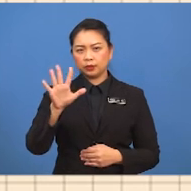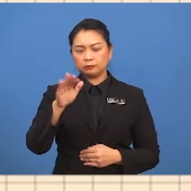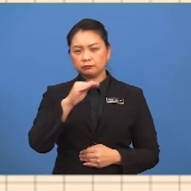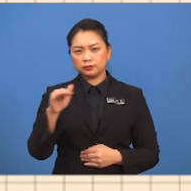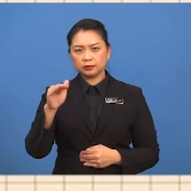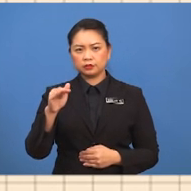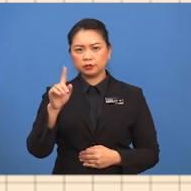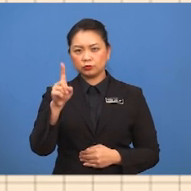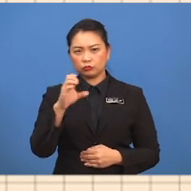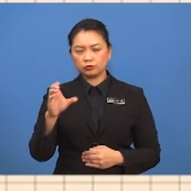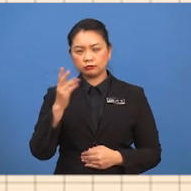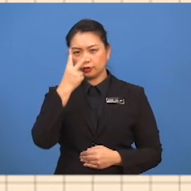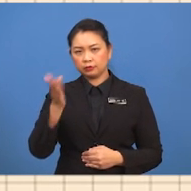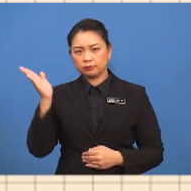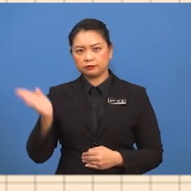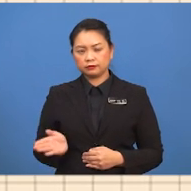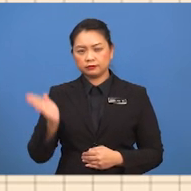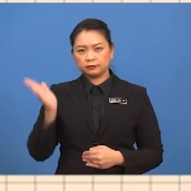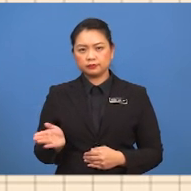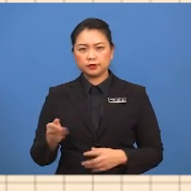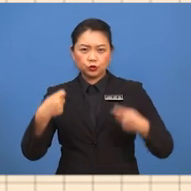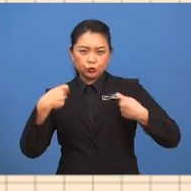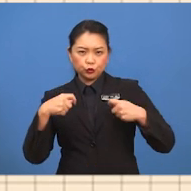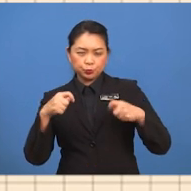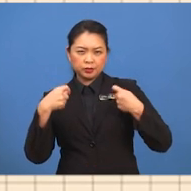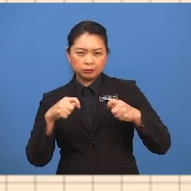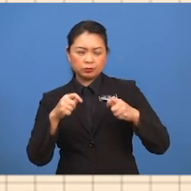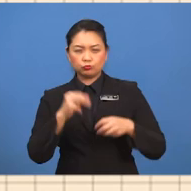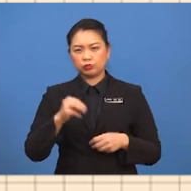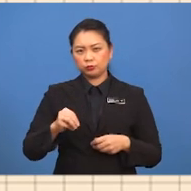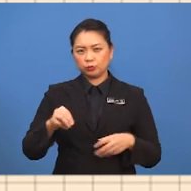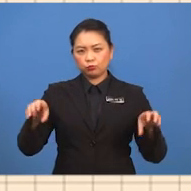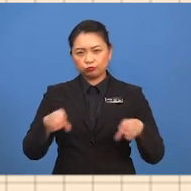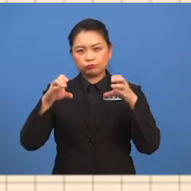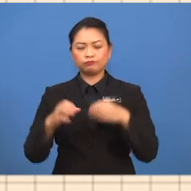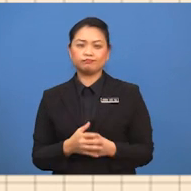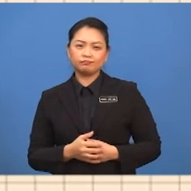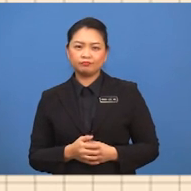25/100 darab 8. Cuba murid-murid selesaikan.